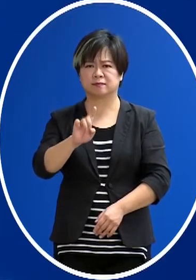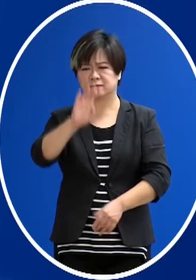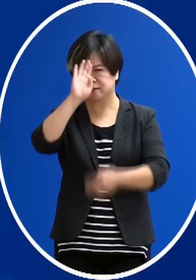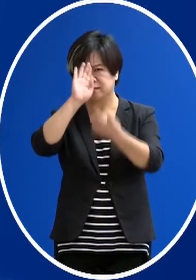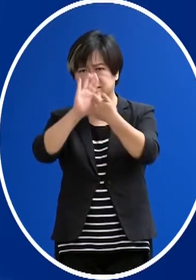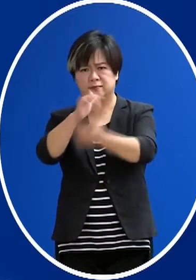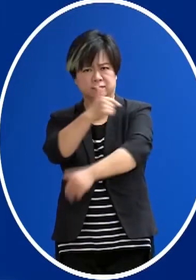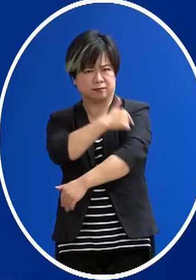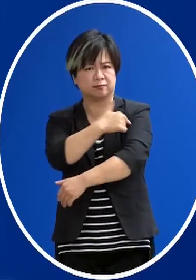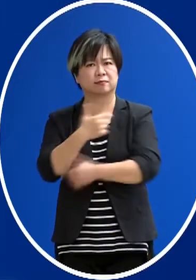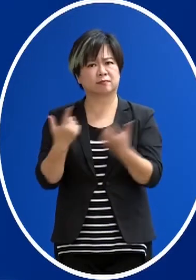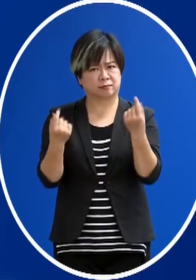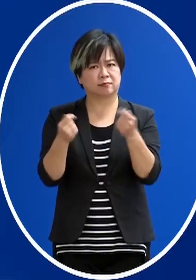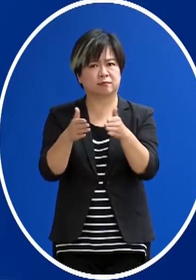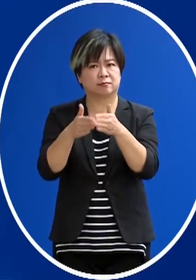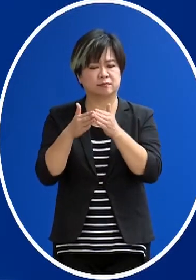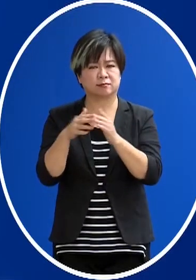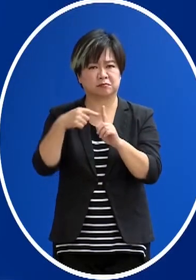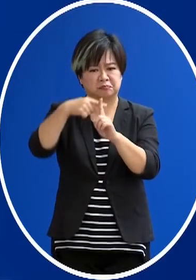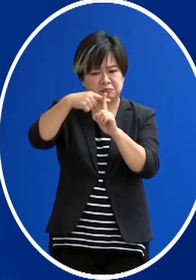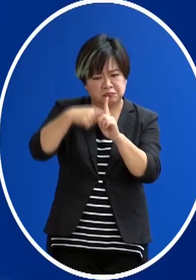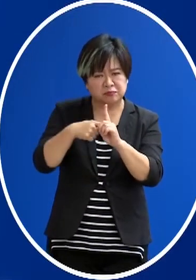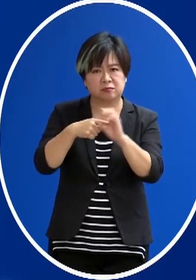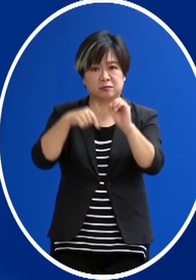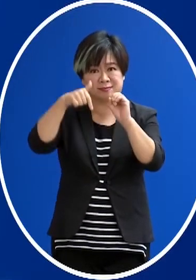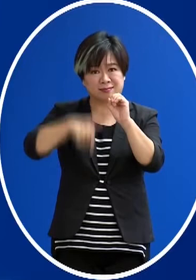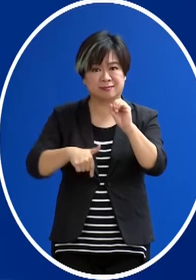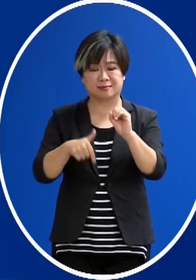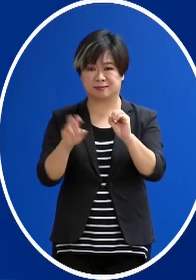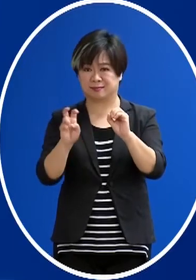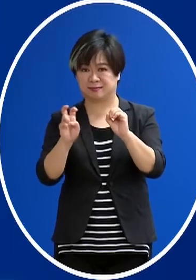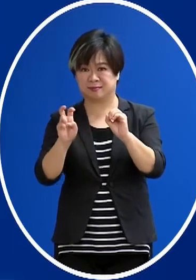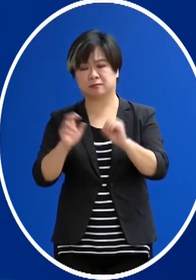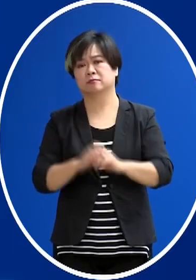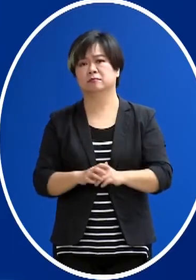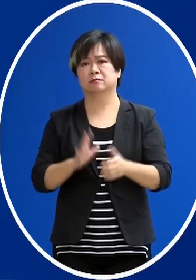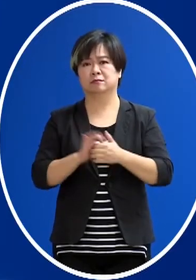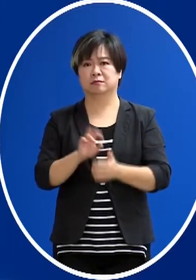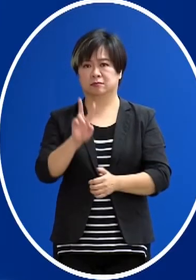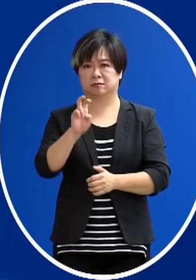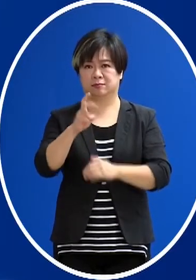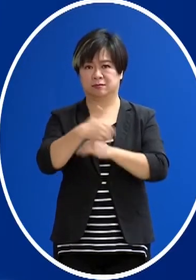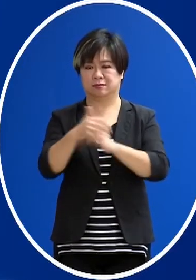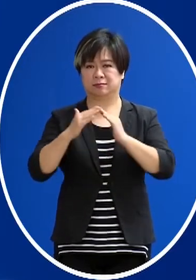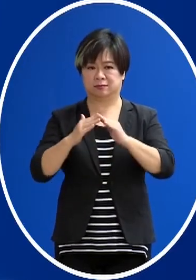在-20度C的一个状态之下，所以我们22个县市